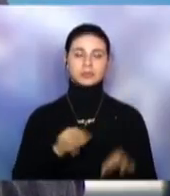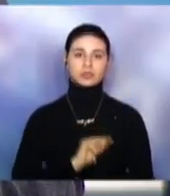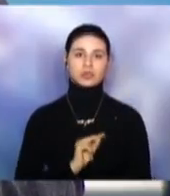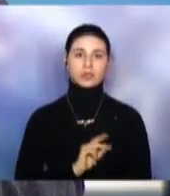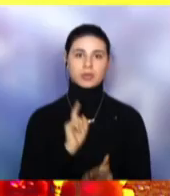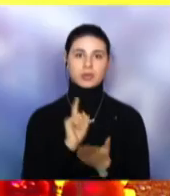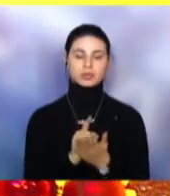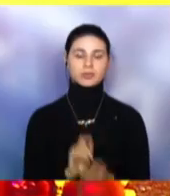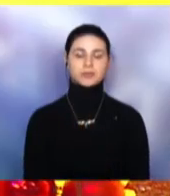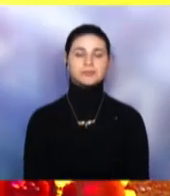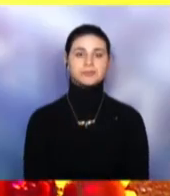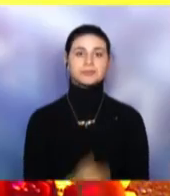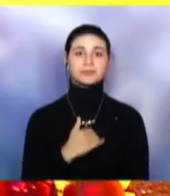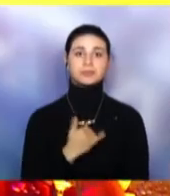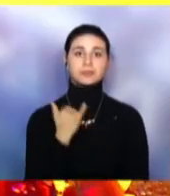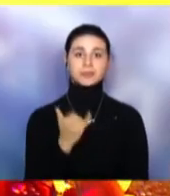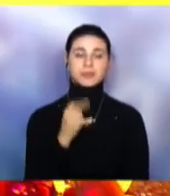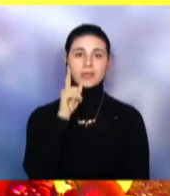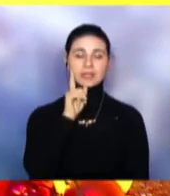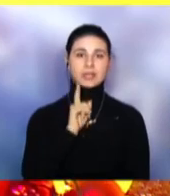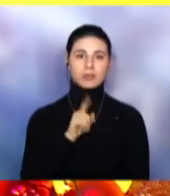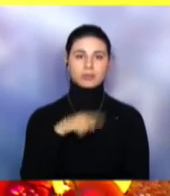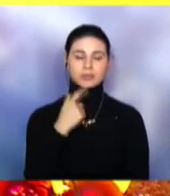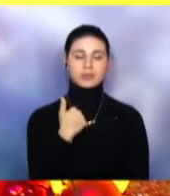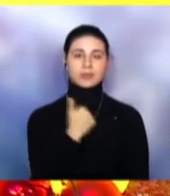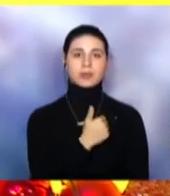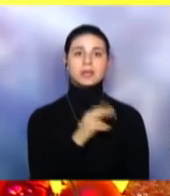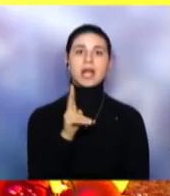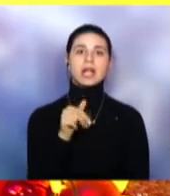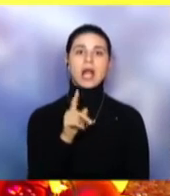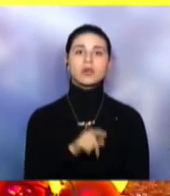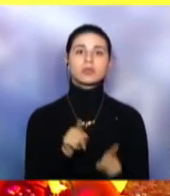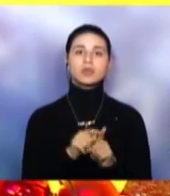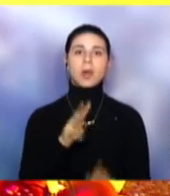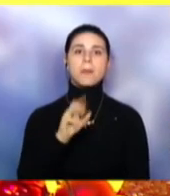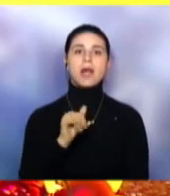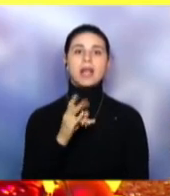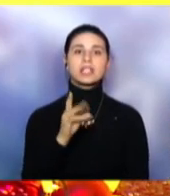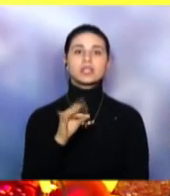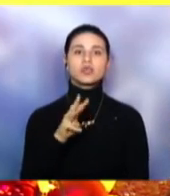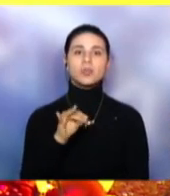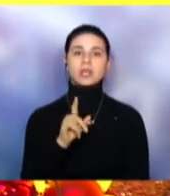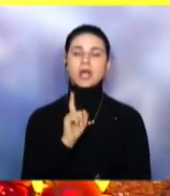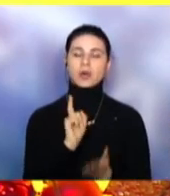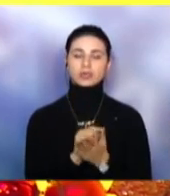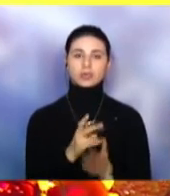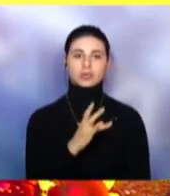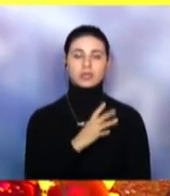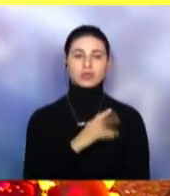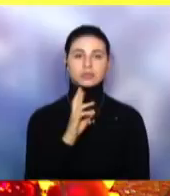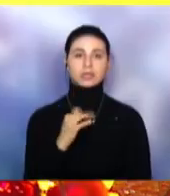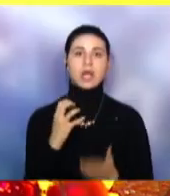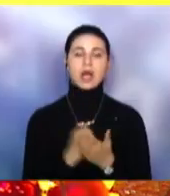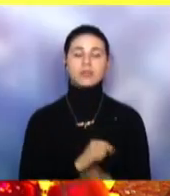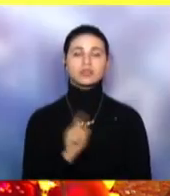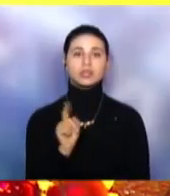მე სიამოვნებით აქვე შევავსებ რა კითხვენ ელექტროლიტები ახსენეთ, რომ კალიუმთან ერთად მაგნიუმის დონეს ვითვალისწინებთ აუცილებლად და აღმოჩნდა,